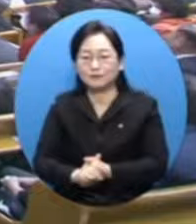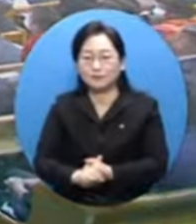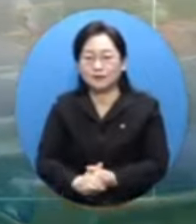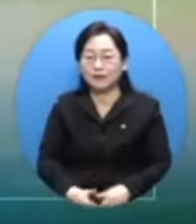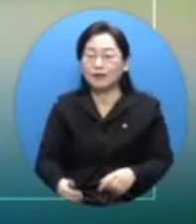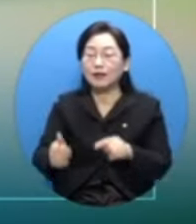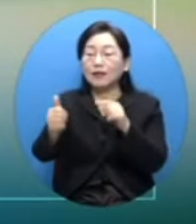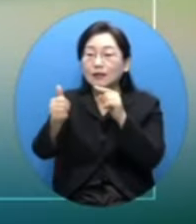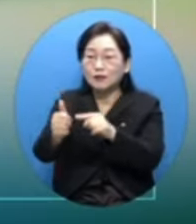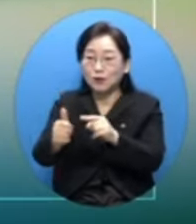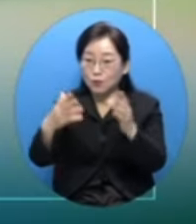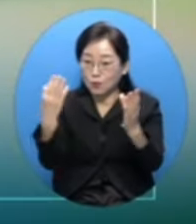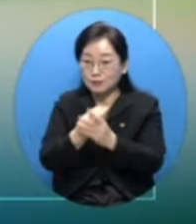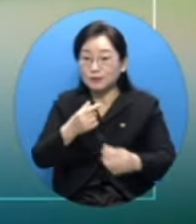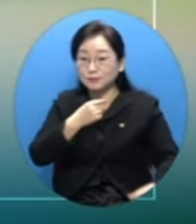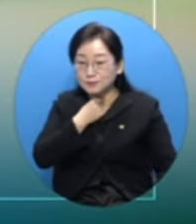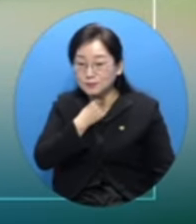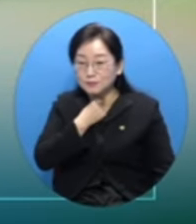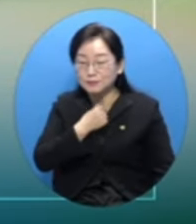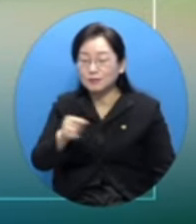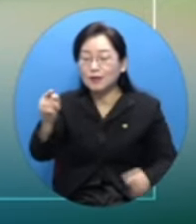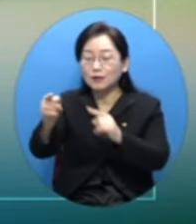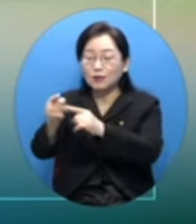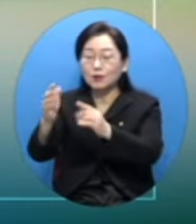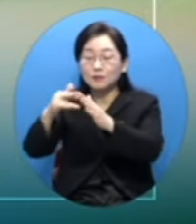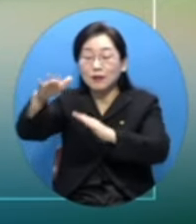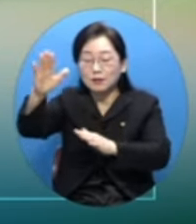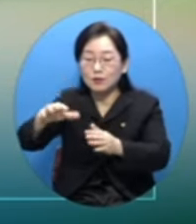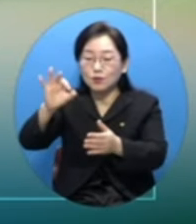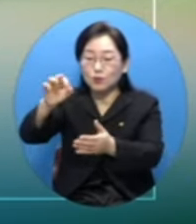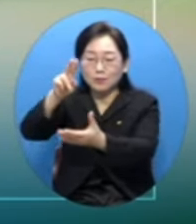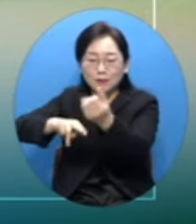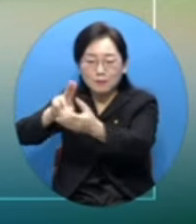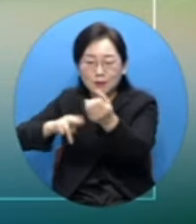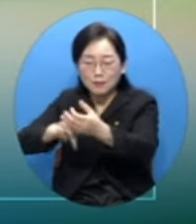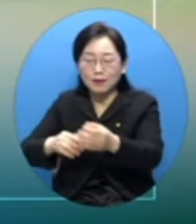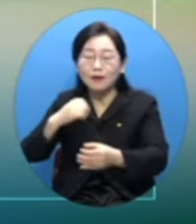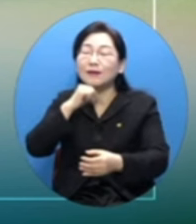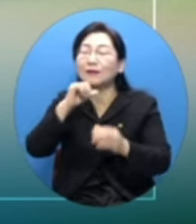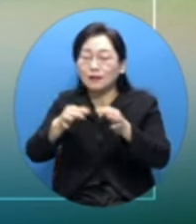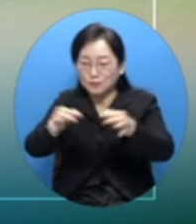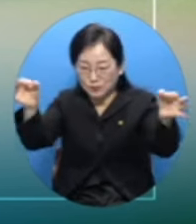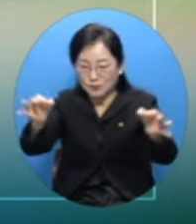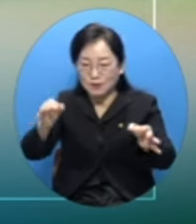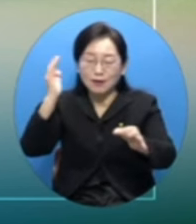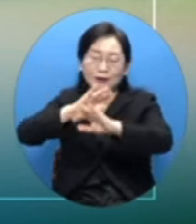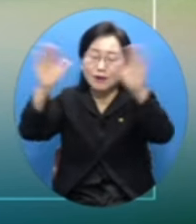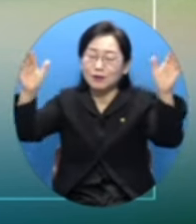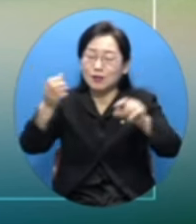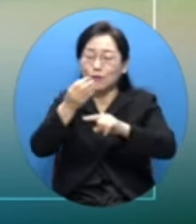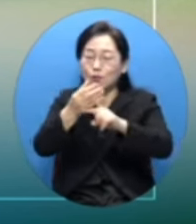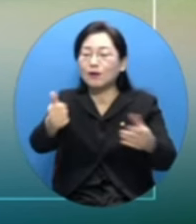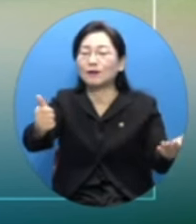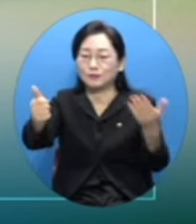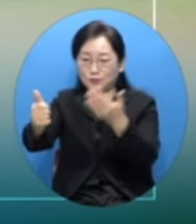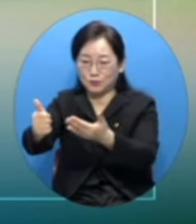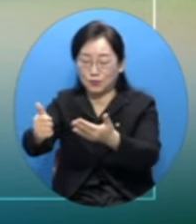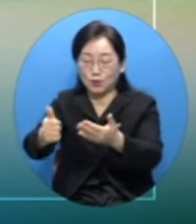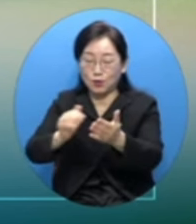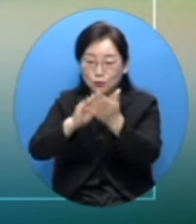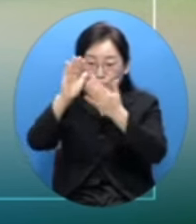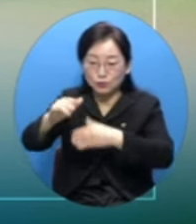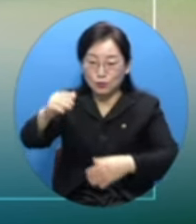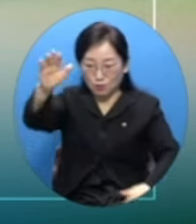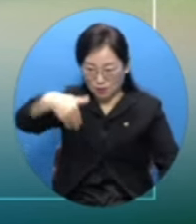내가 온전하고자 할진대 가서 내 소유를 팔아 가난한 자들에게 주라. 그리하면 하늘에서 보화가 내게 있으리라. 그리고 와서 나를